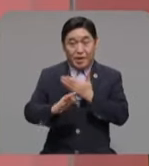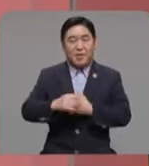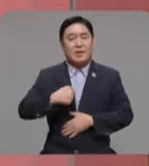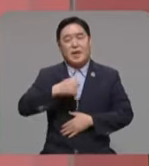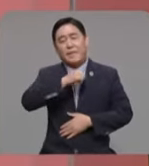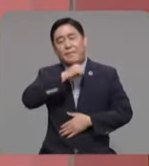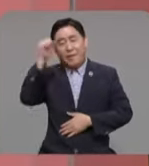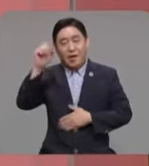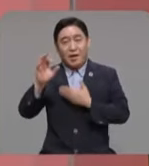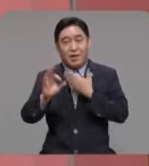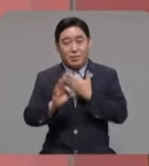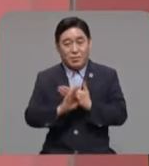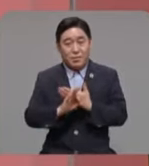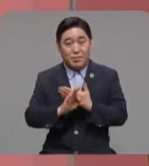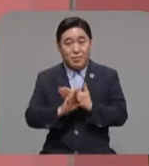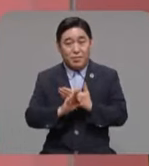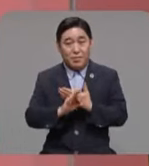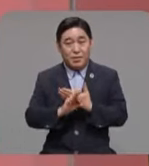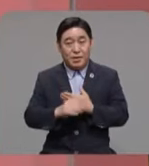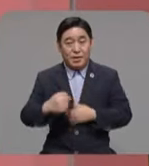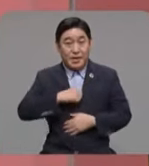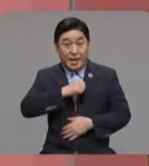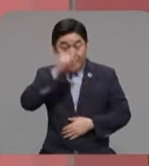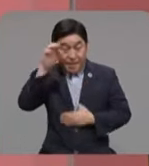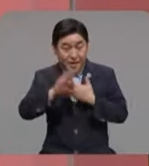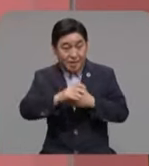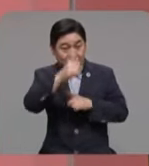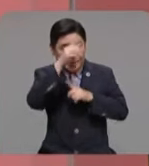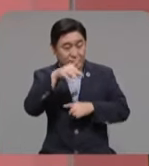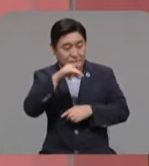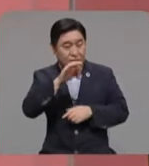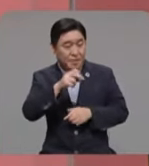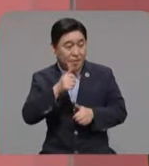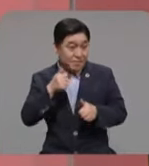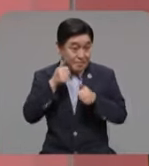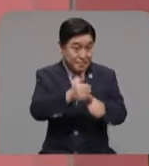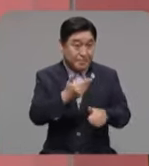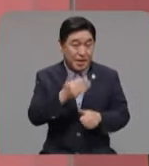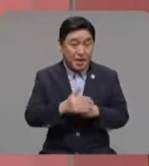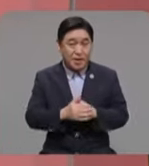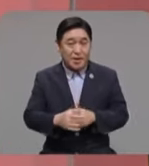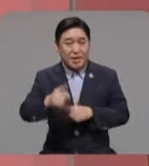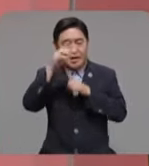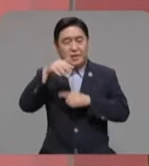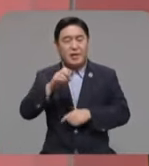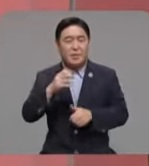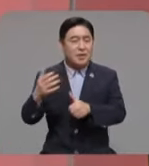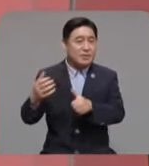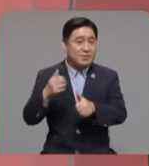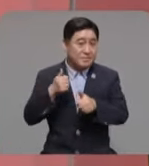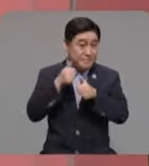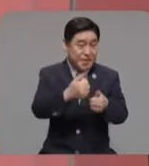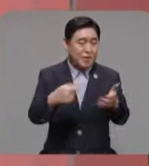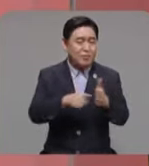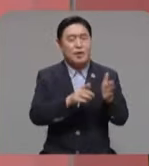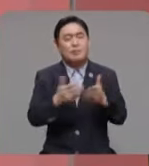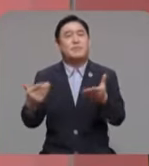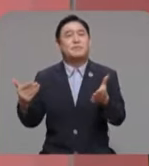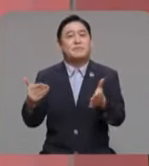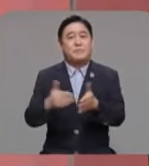되고 원희룡은 이재명을 잡습니다. 이재명을 잡기 위해서 모든 준비가 되어 있는